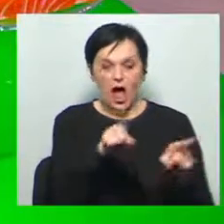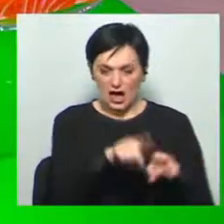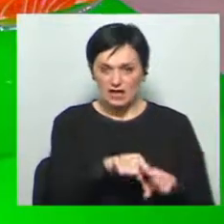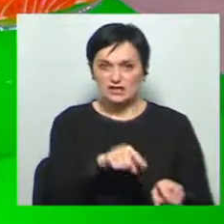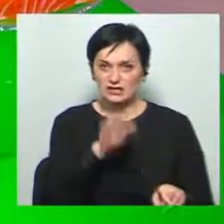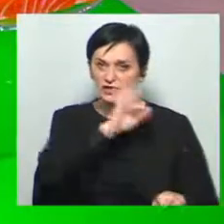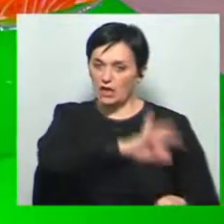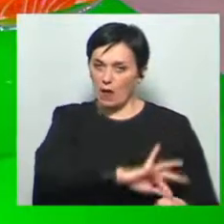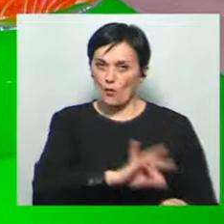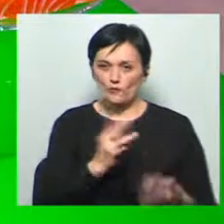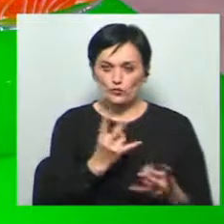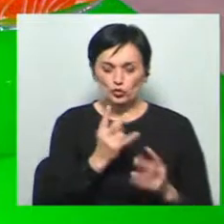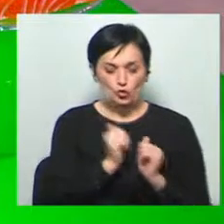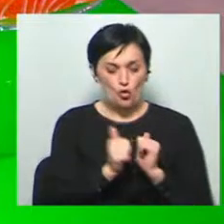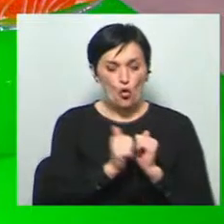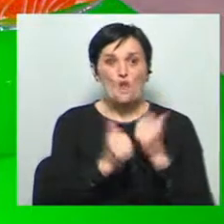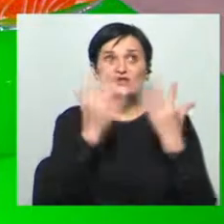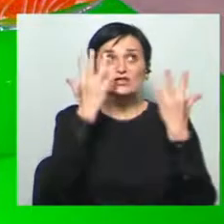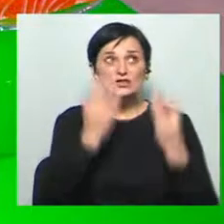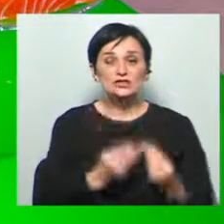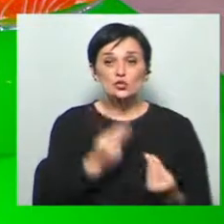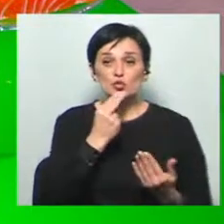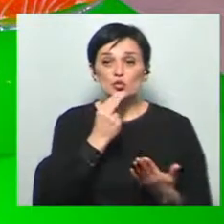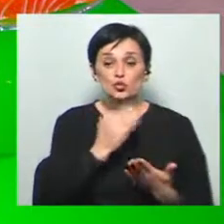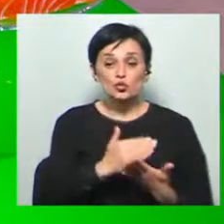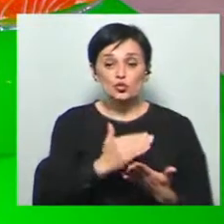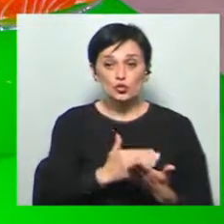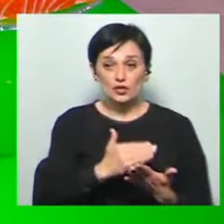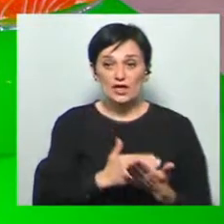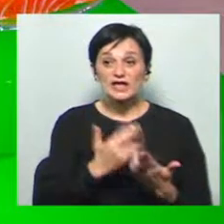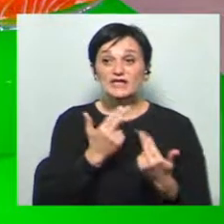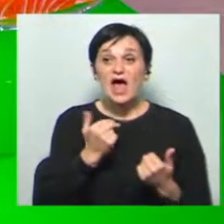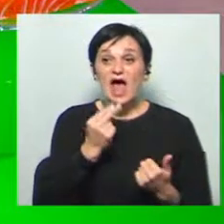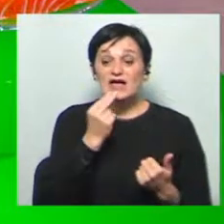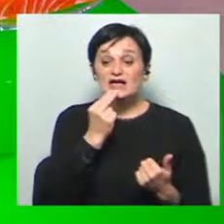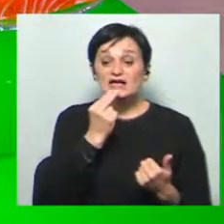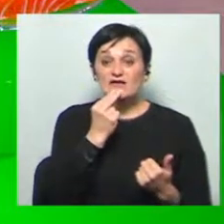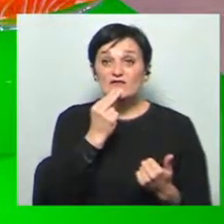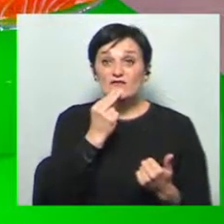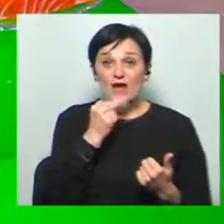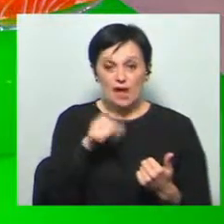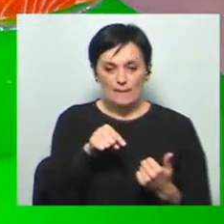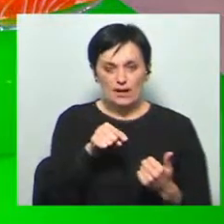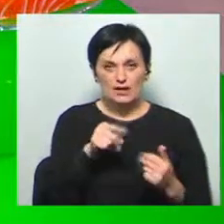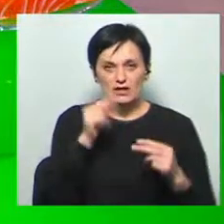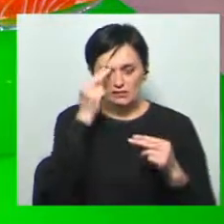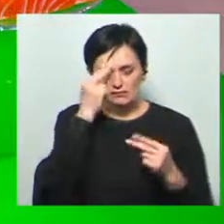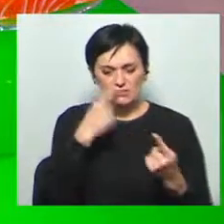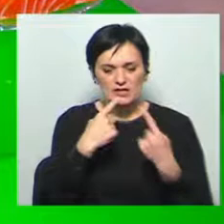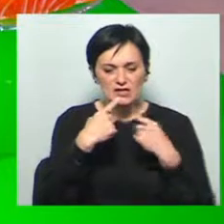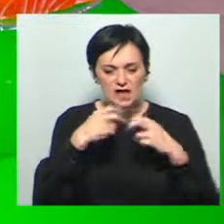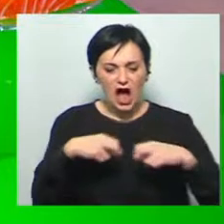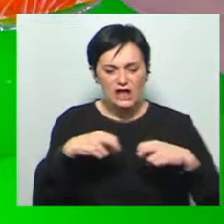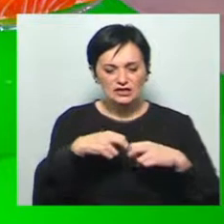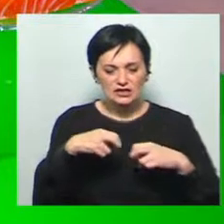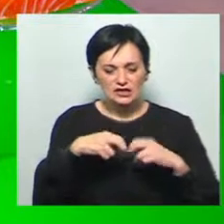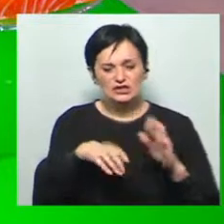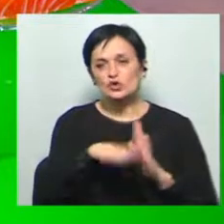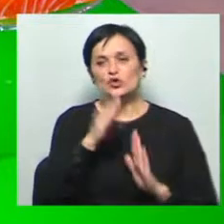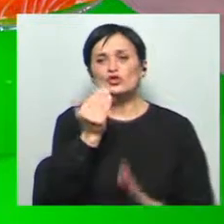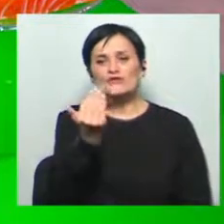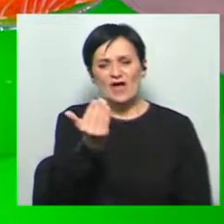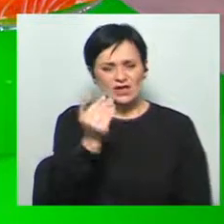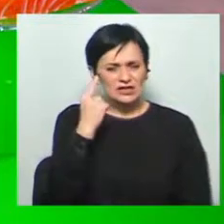უნდა გამოვიყენოთ ყოველდღიურ რაციონში და აი ხმელთაშუა ზღვის კვების მოდელი ამხრივ განიხილება საუკეთესოდ. თქვენი ფიქრებთ,